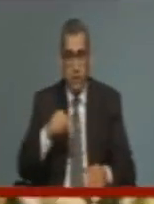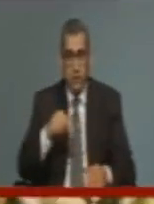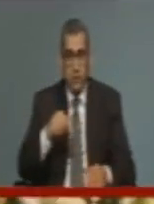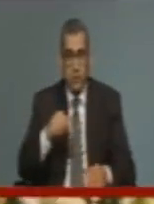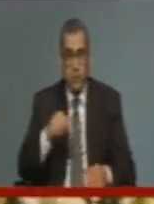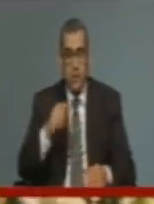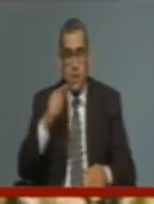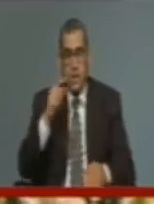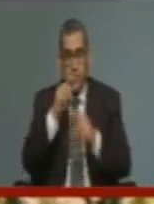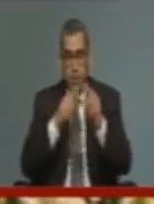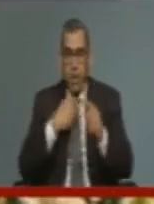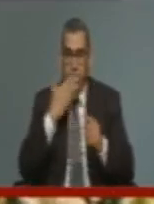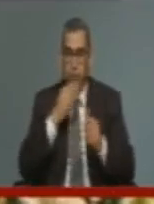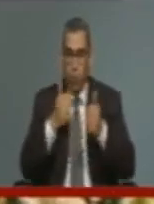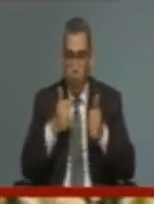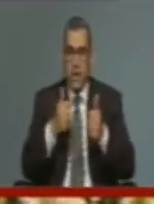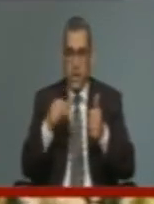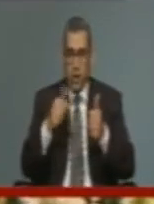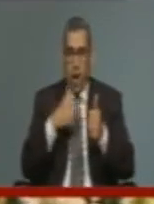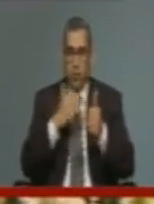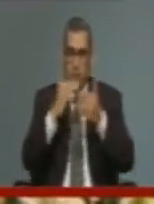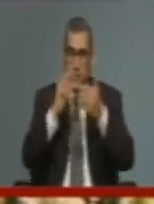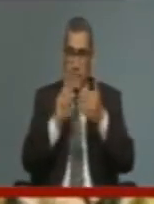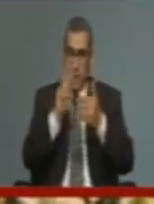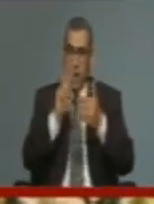نسبة كويسة قوي. طب عايزين نقللها طبعا